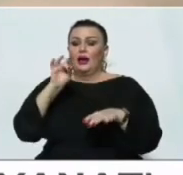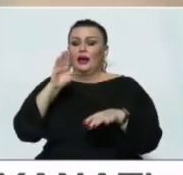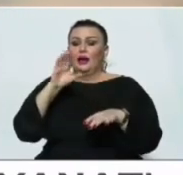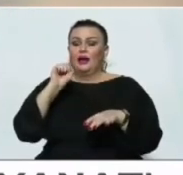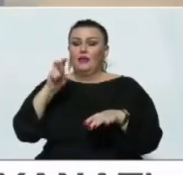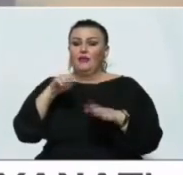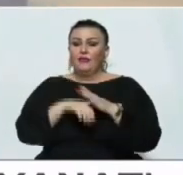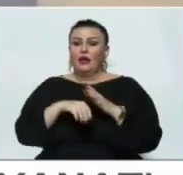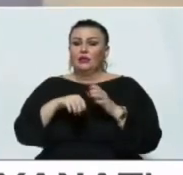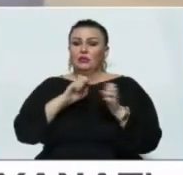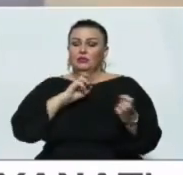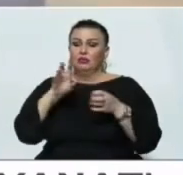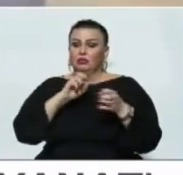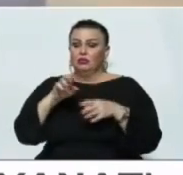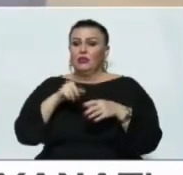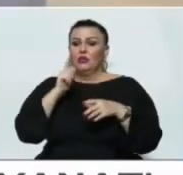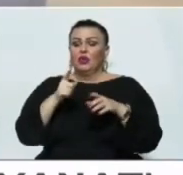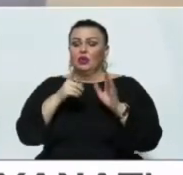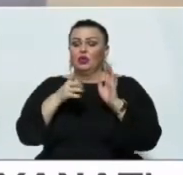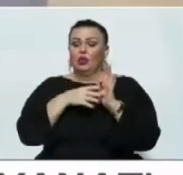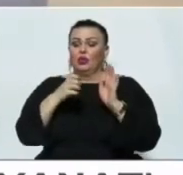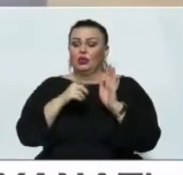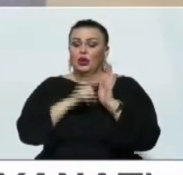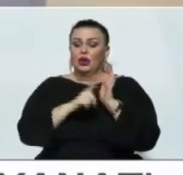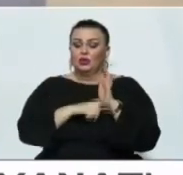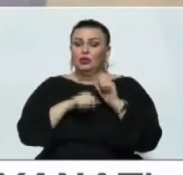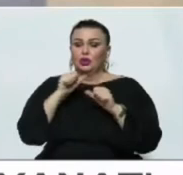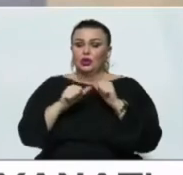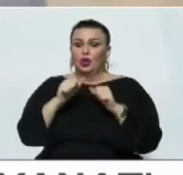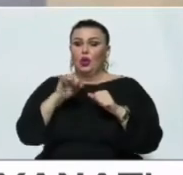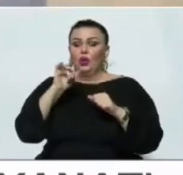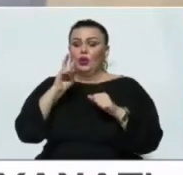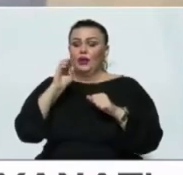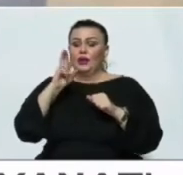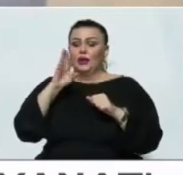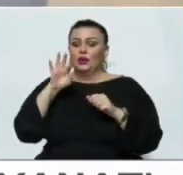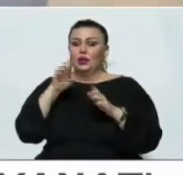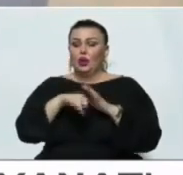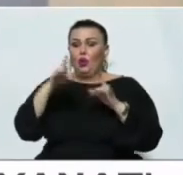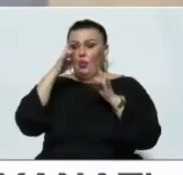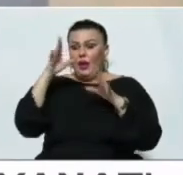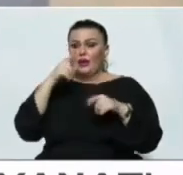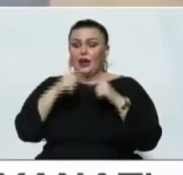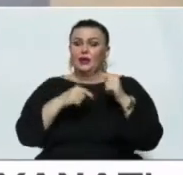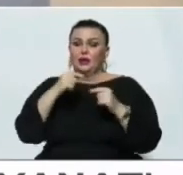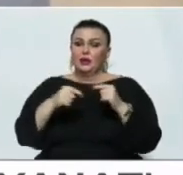daşınılır. İkinci konvensiyada 1970-ci ilin UNESCO konvensiyasıdır. Hansı ki, mədəni